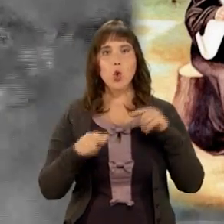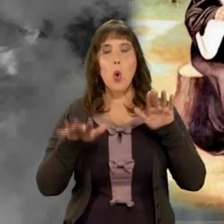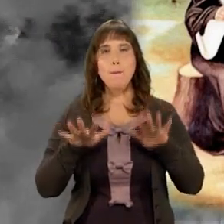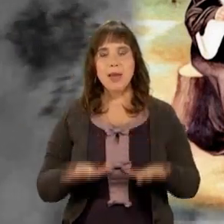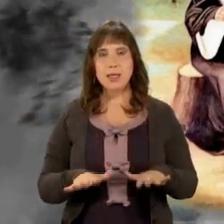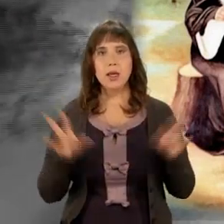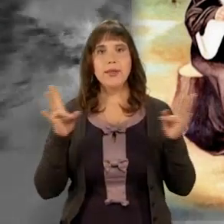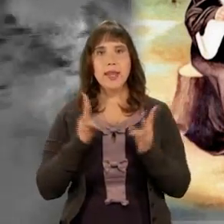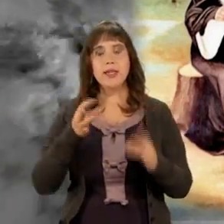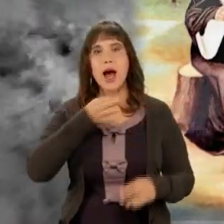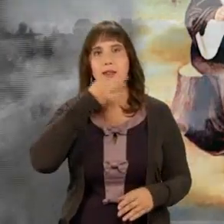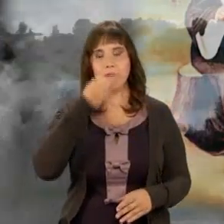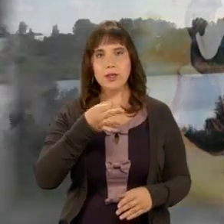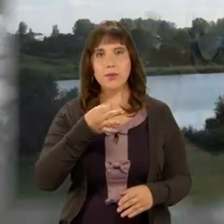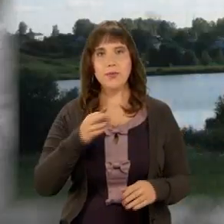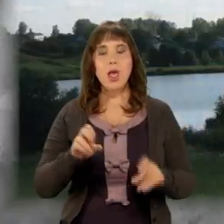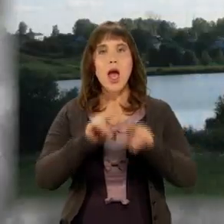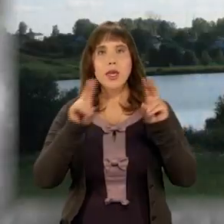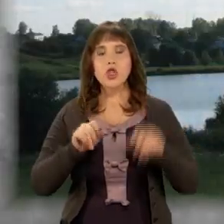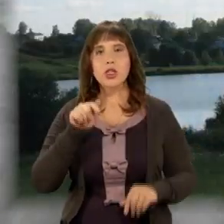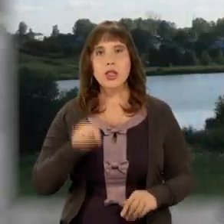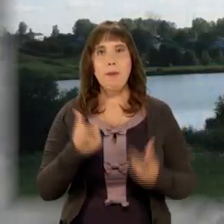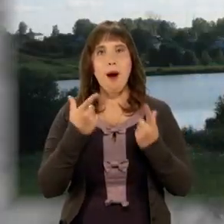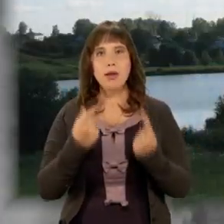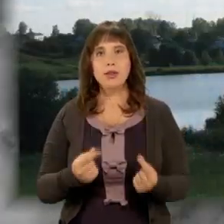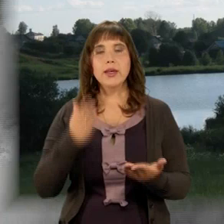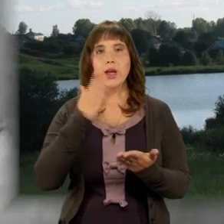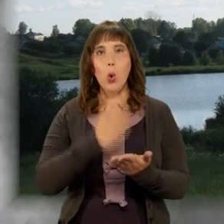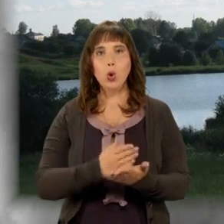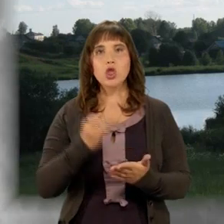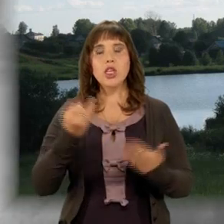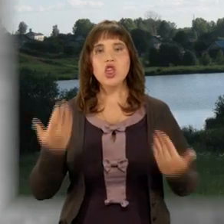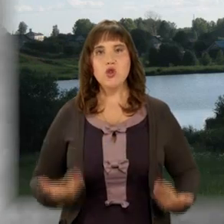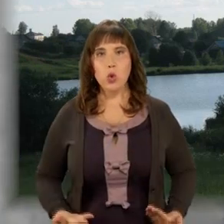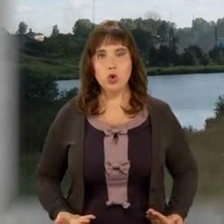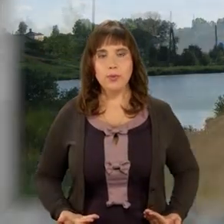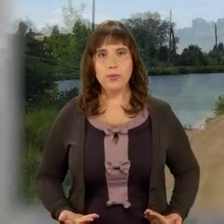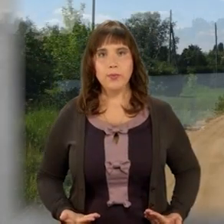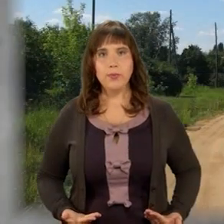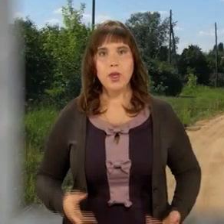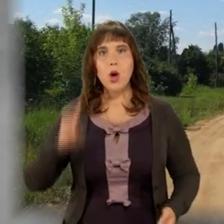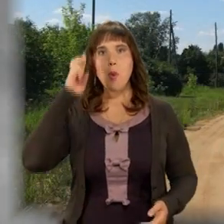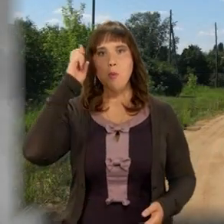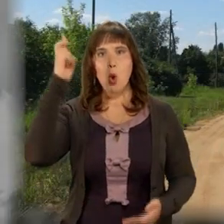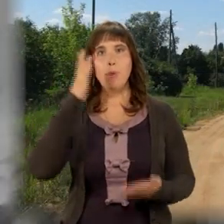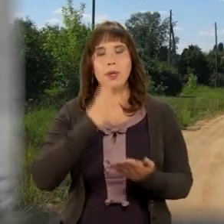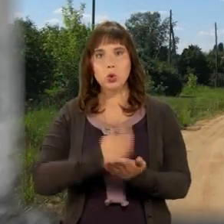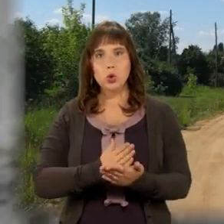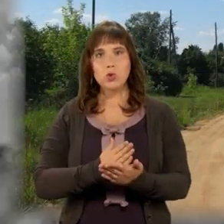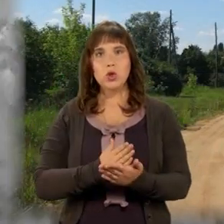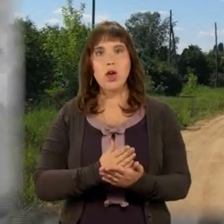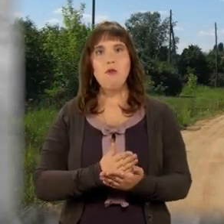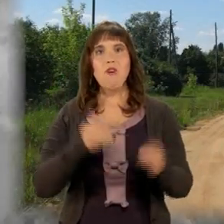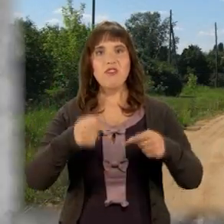другом месте, надо ответить: ищи там, где находишься и живешь. Бог присутствует